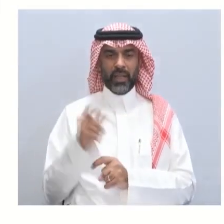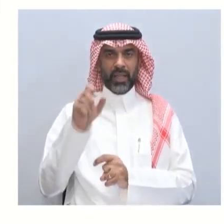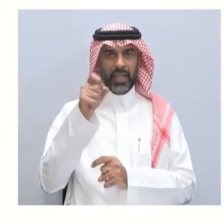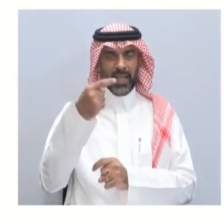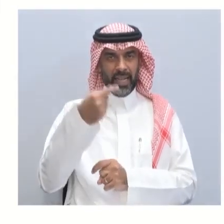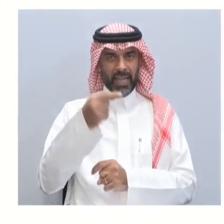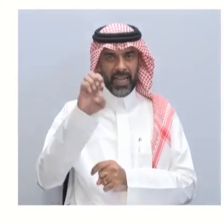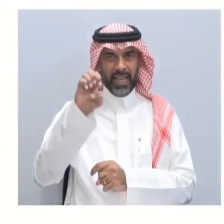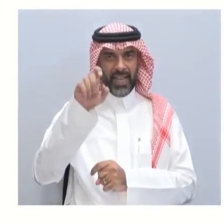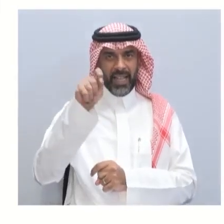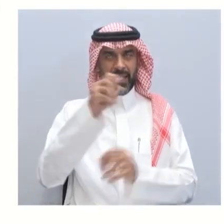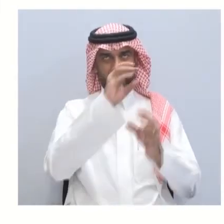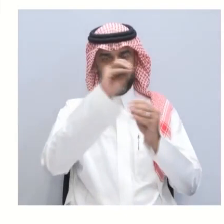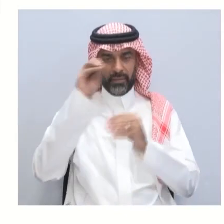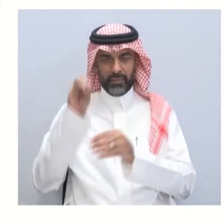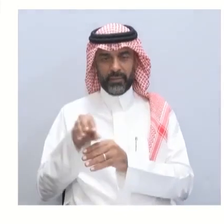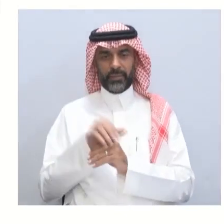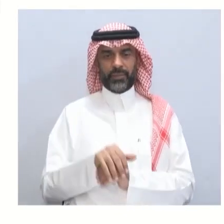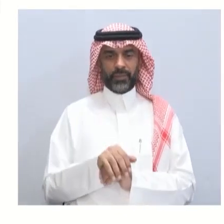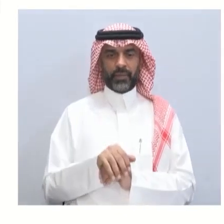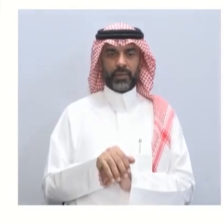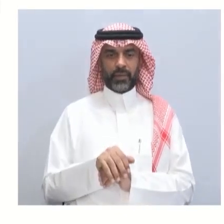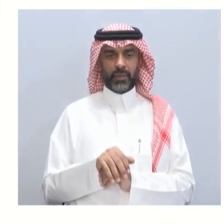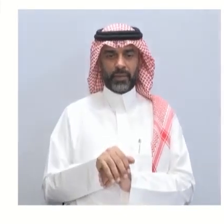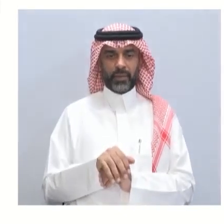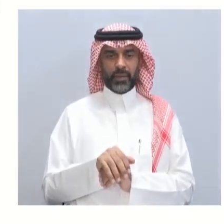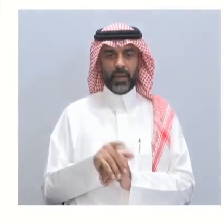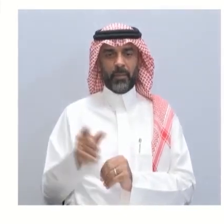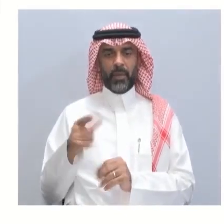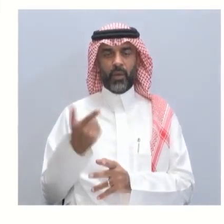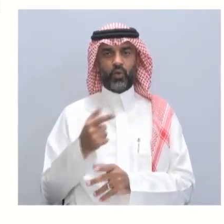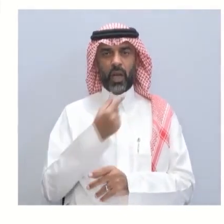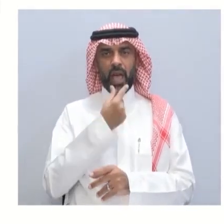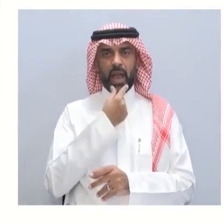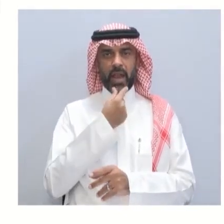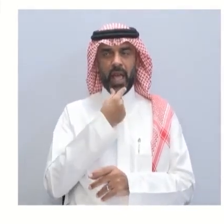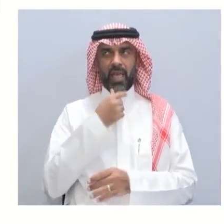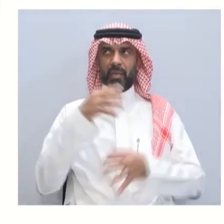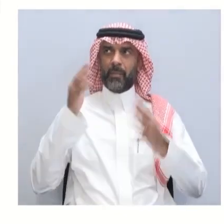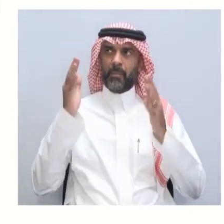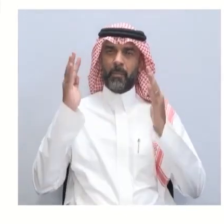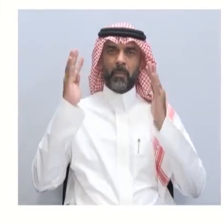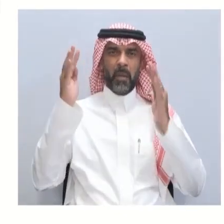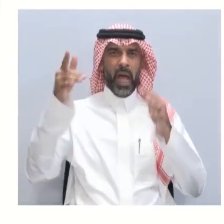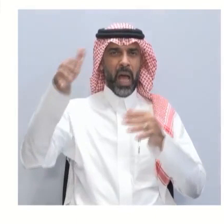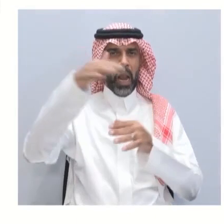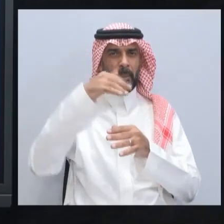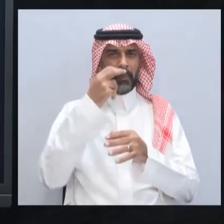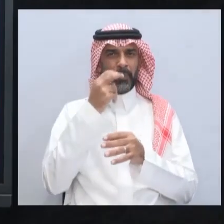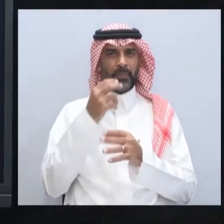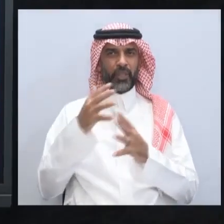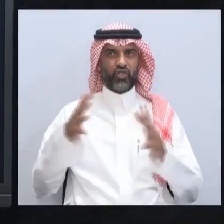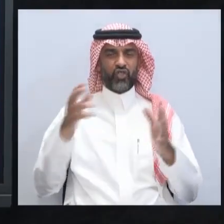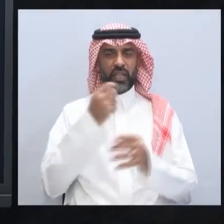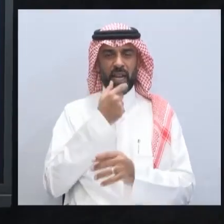امر تيت لدينا ونجعل العناصر هنا تيت جلوبال رياض هايلايت انجلش تتذكرون عندما